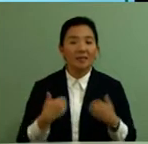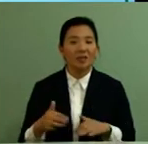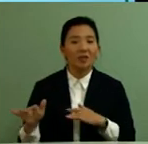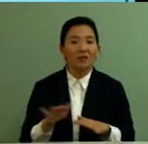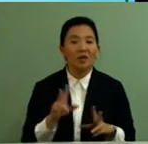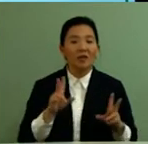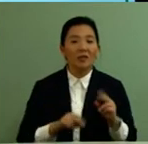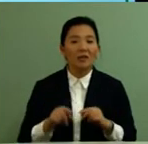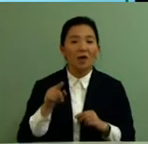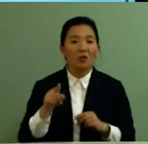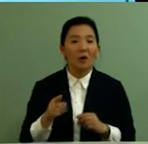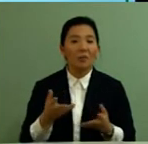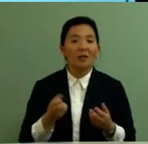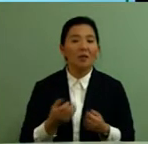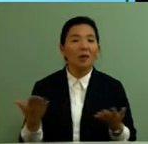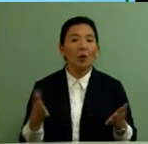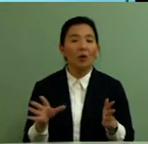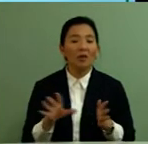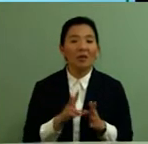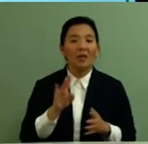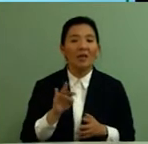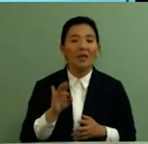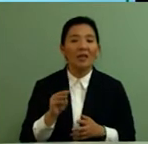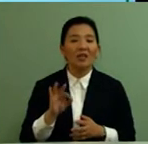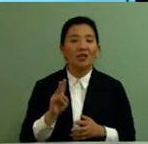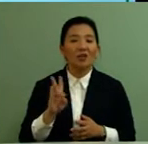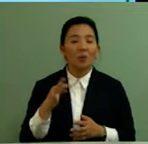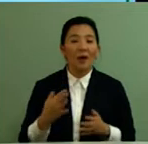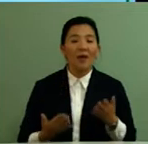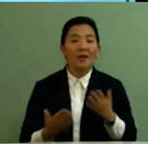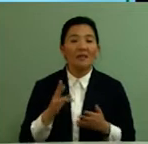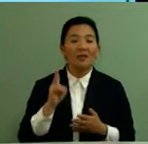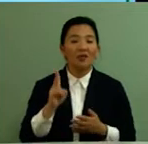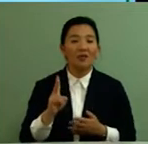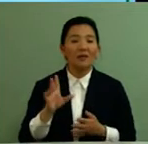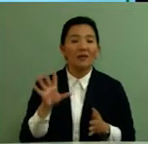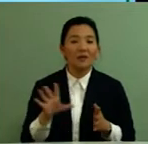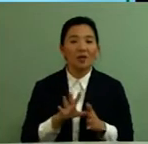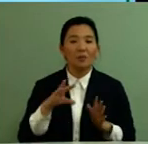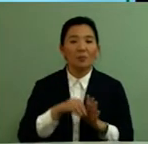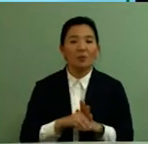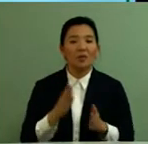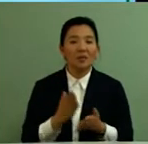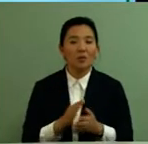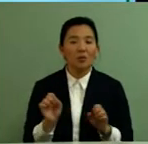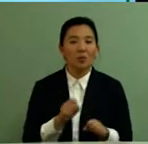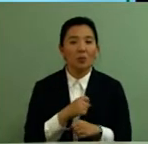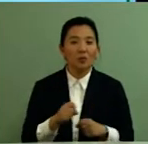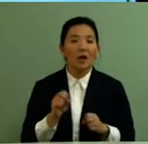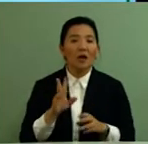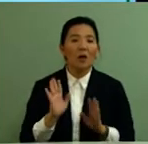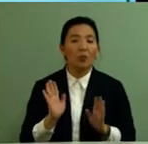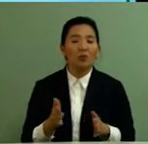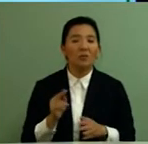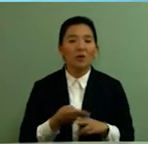движется, значит оно обладает какой энергией? Кинетической. А раз кинетическая энергия, значит присутствует скорость. Как найдем